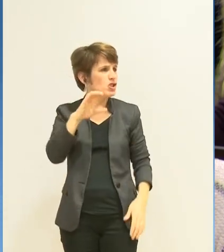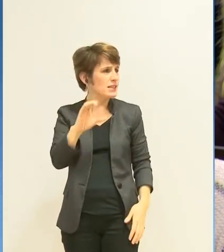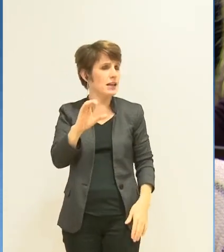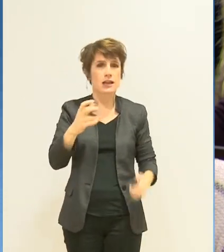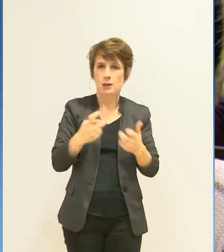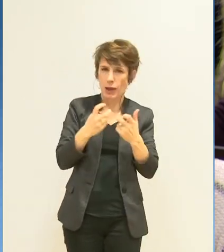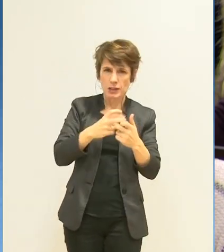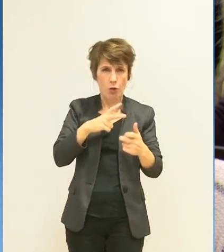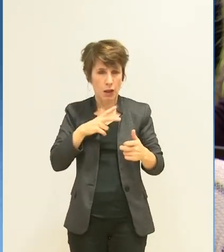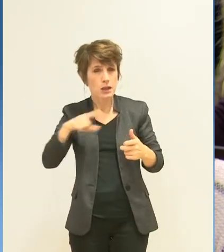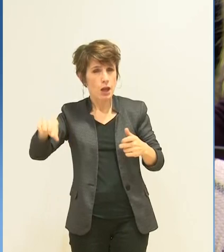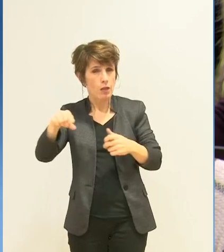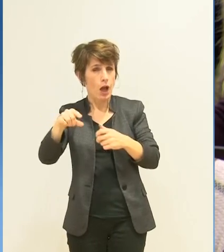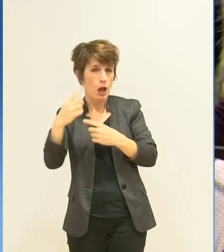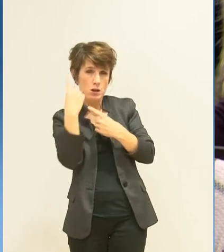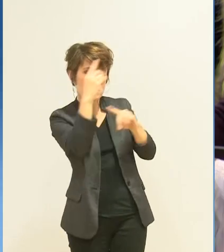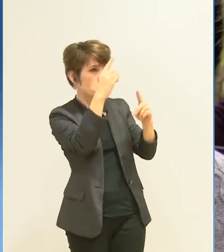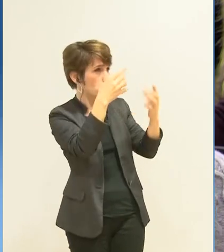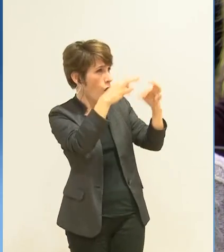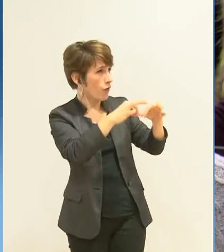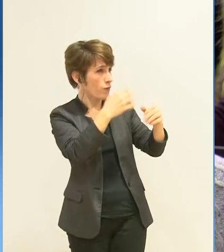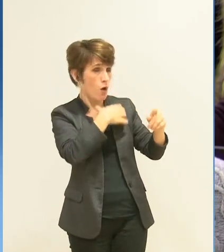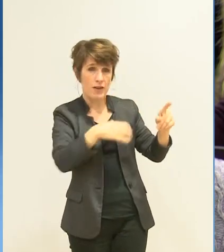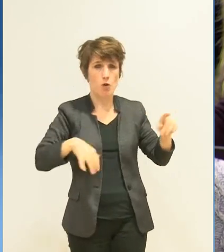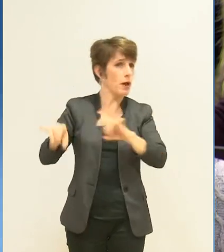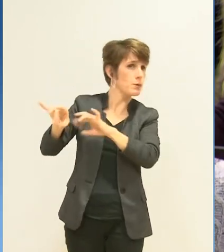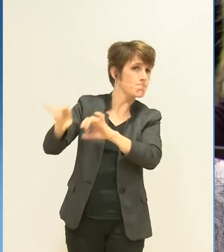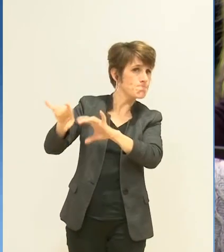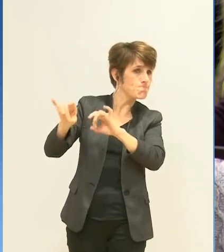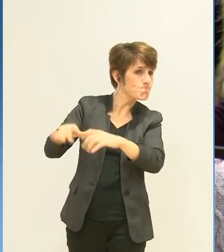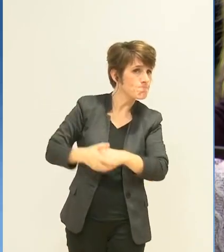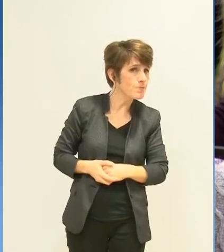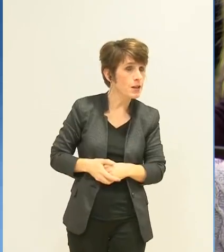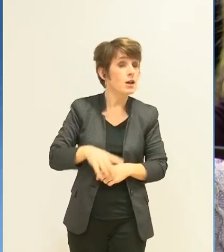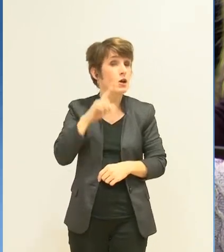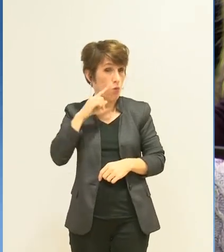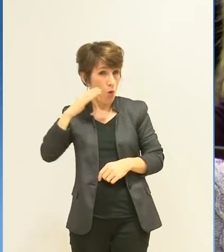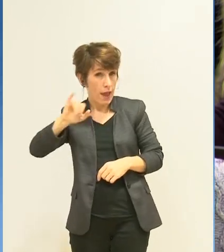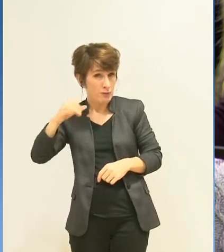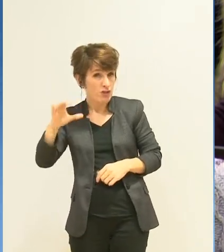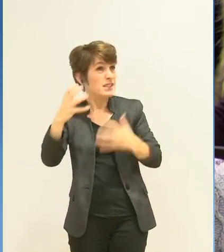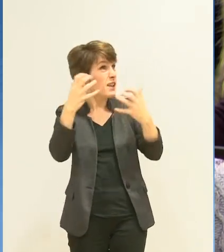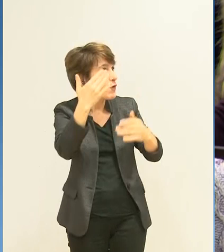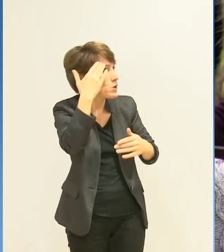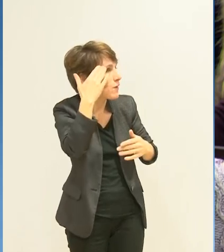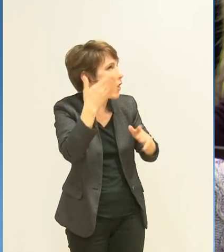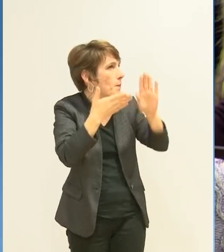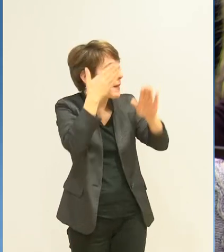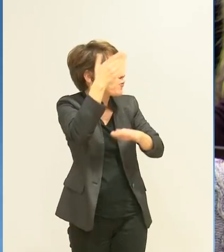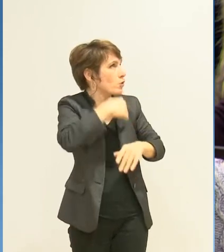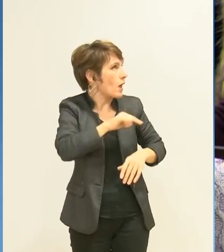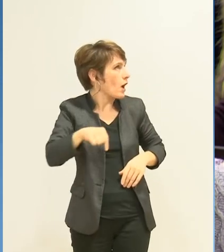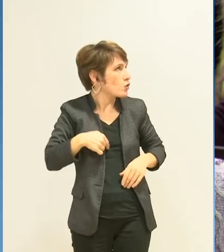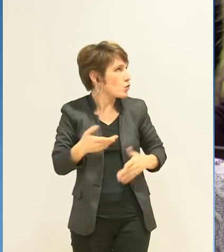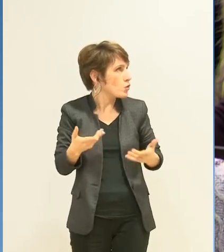demandes et rendez vous au maire qui ne vont pas être accordé pour lui demander quelles vont être les publics que les mjc vont devoir